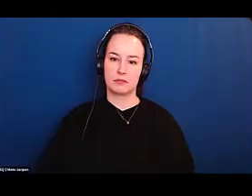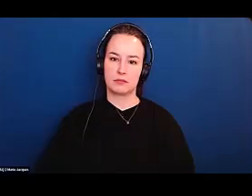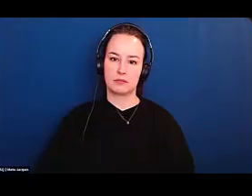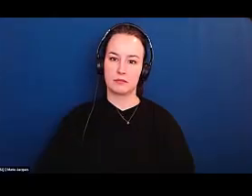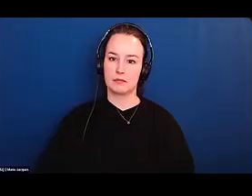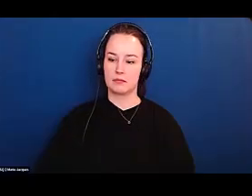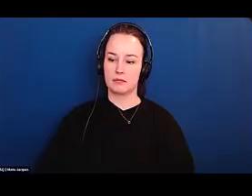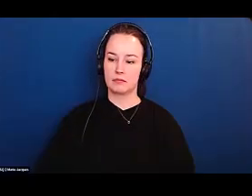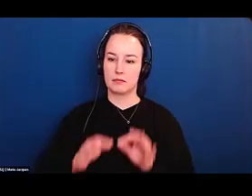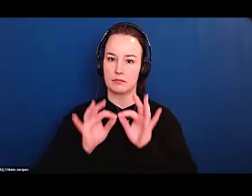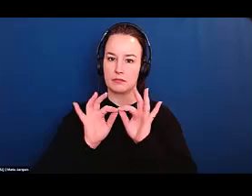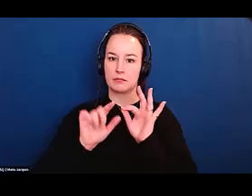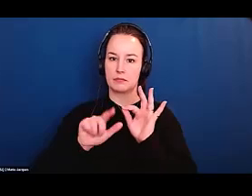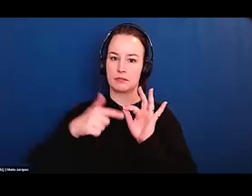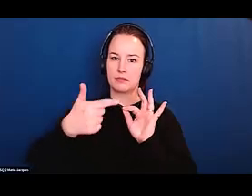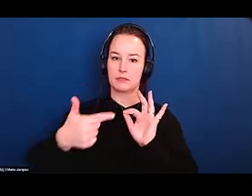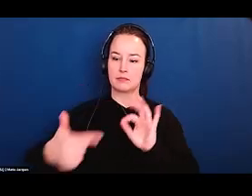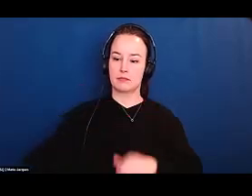Hmm.